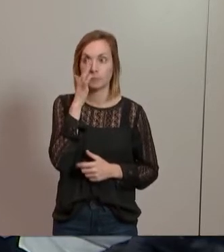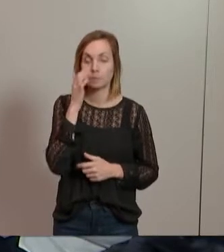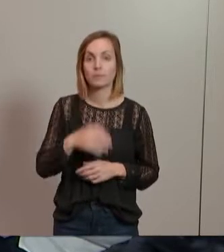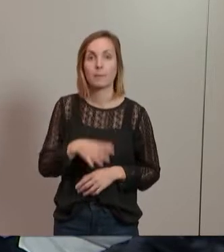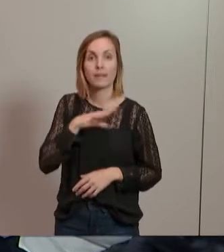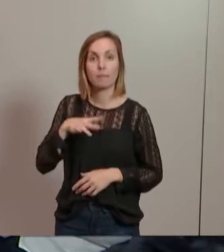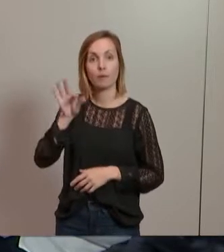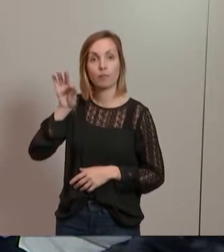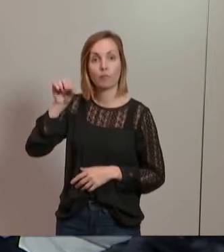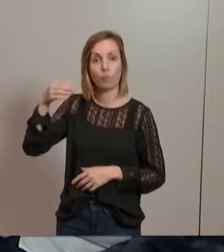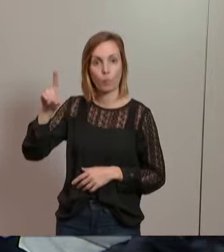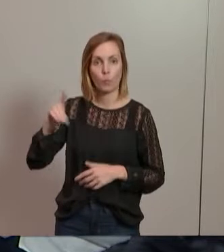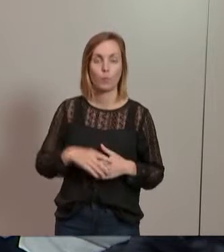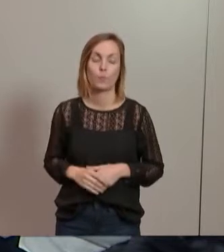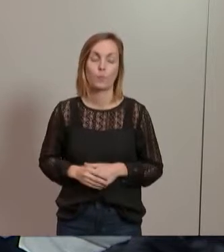Nathalie Font.